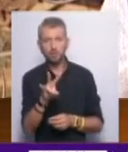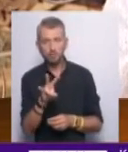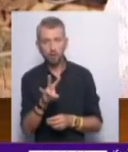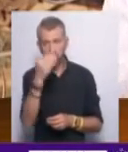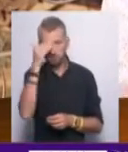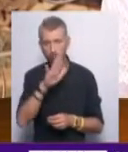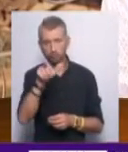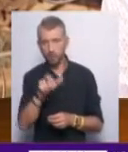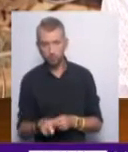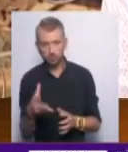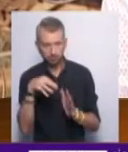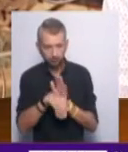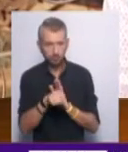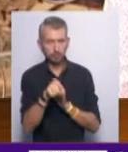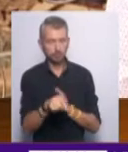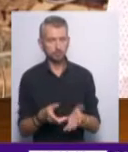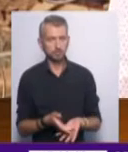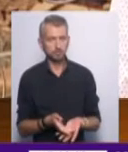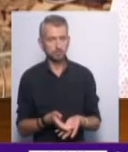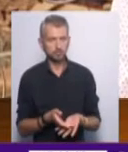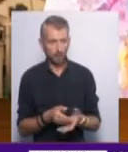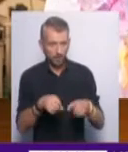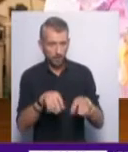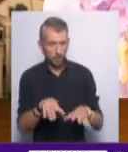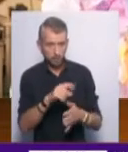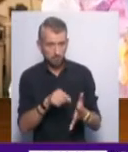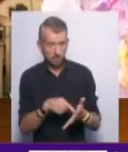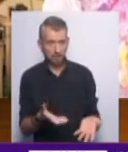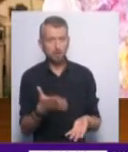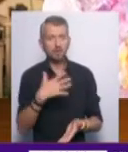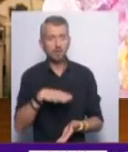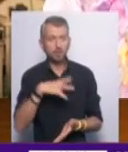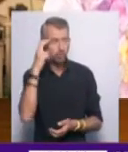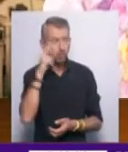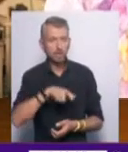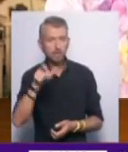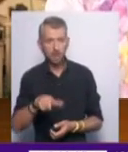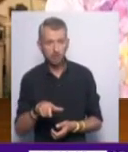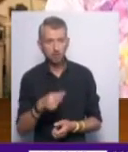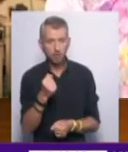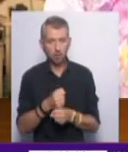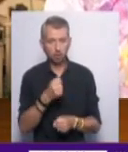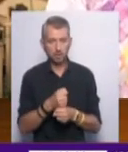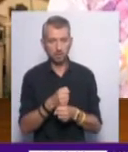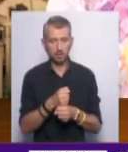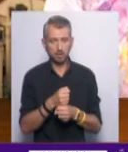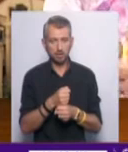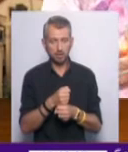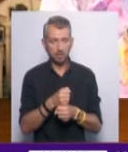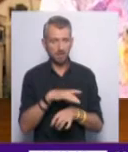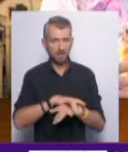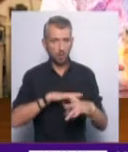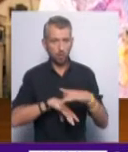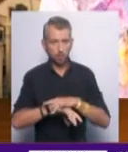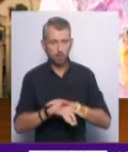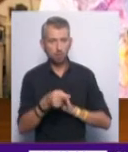людина, разом в цю лодку сідали. Вирішуйте питання, навіщо киян робити заложниками